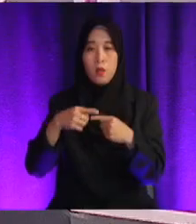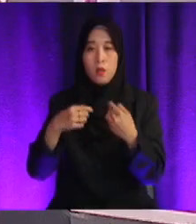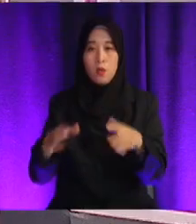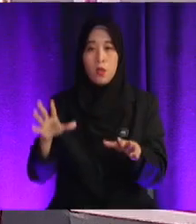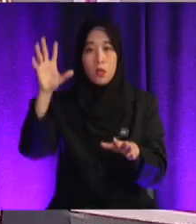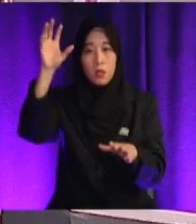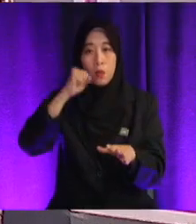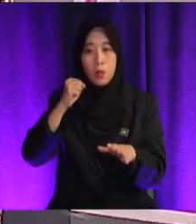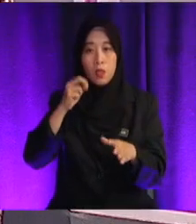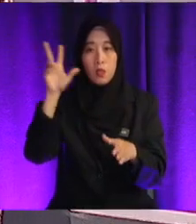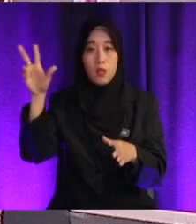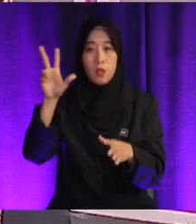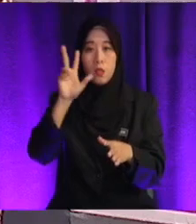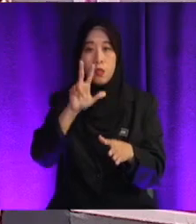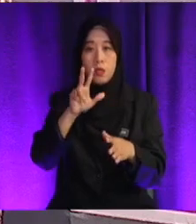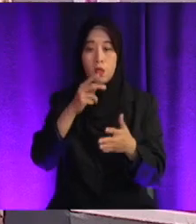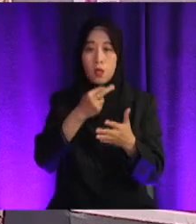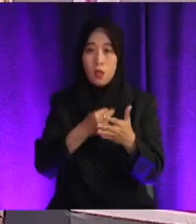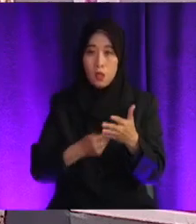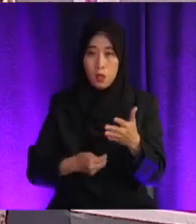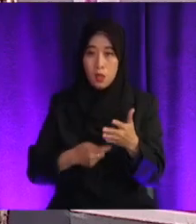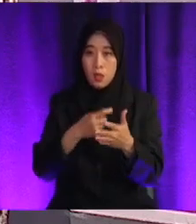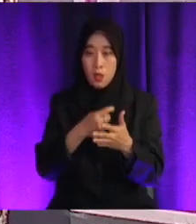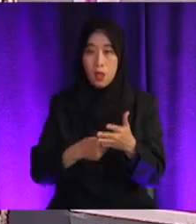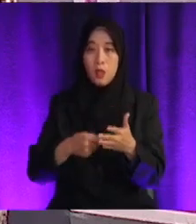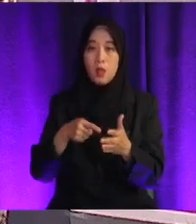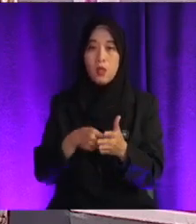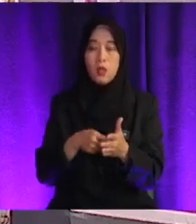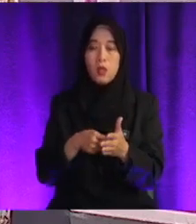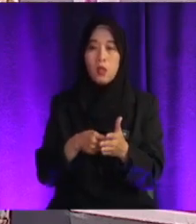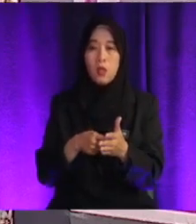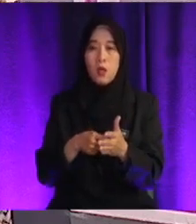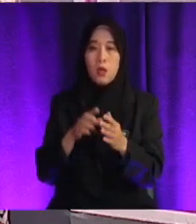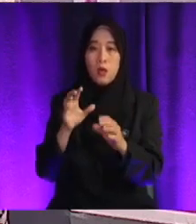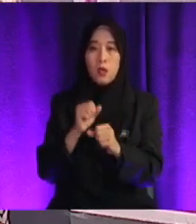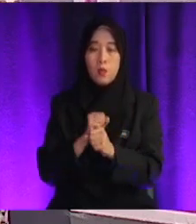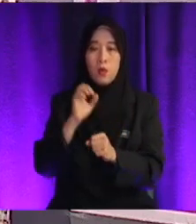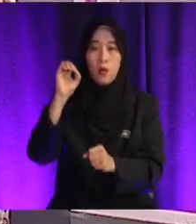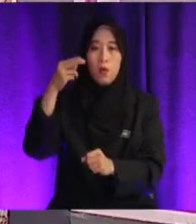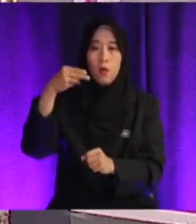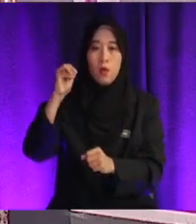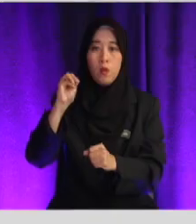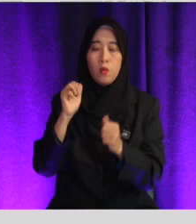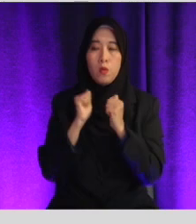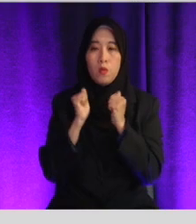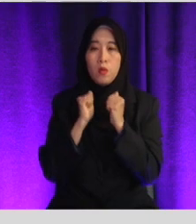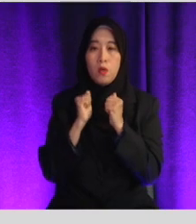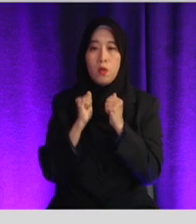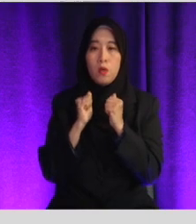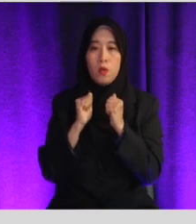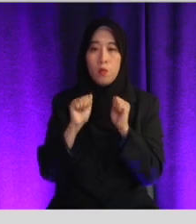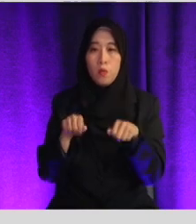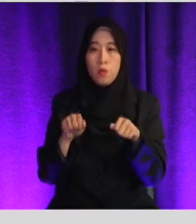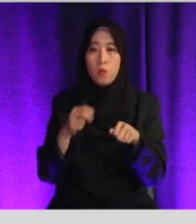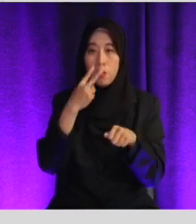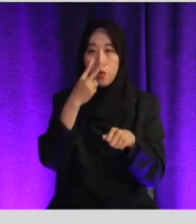nilai ni, infinity pada keadaan off, on, kosong ohm, sejuk, infinity, baru kita dapat kesimpulan bahawa laras suhu itu dalam keadaan